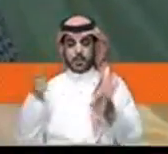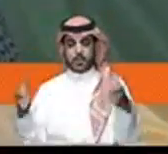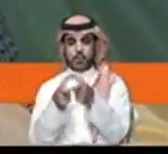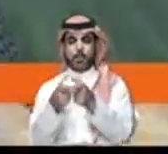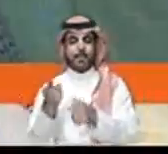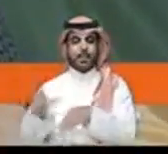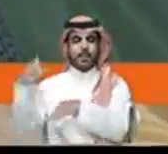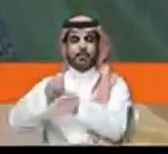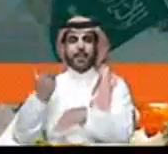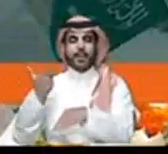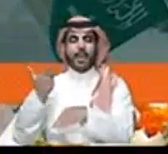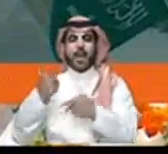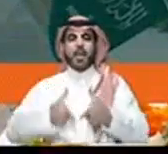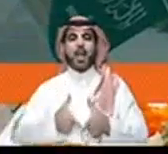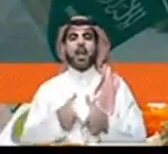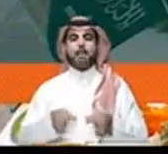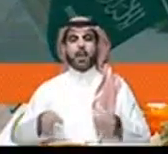دوله رئيس الوزراء